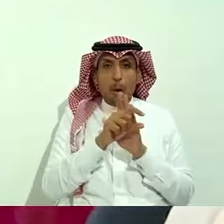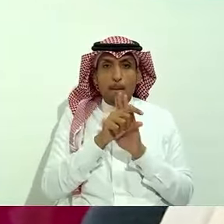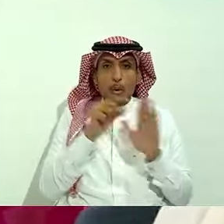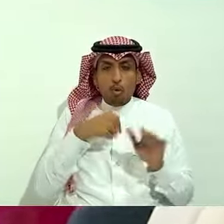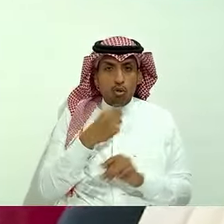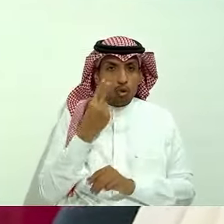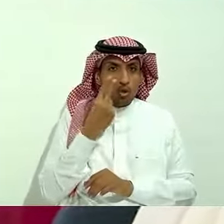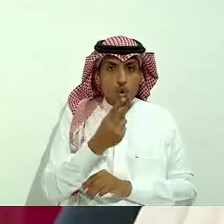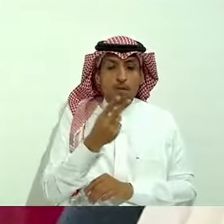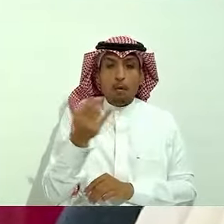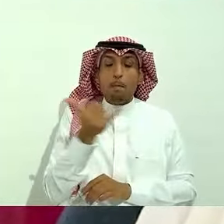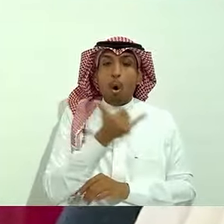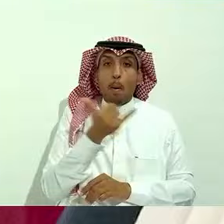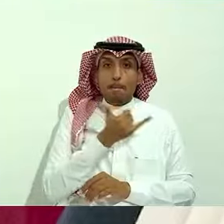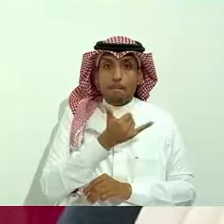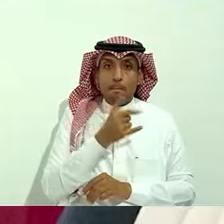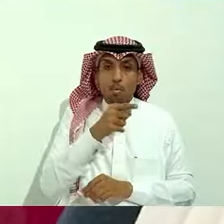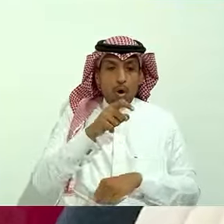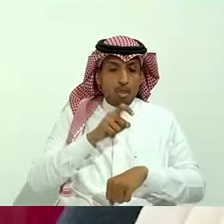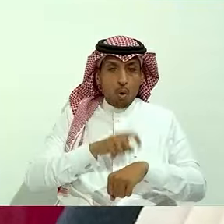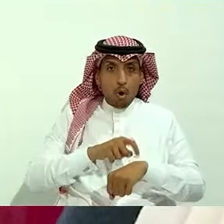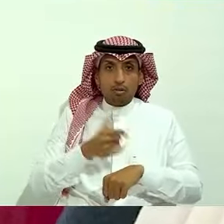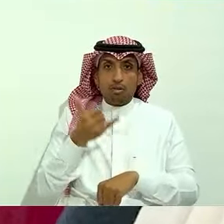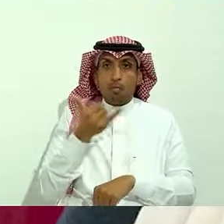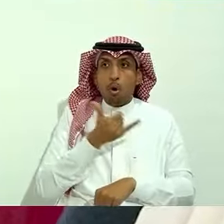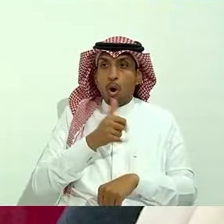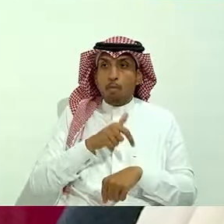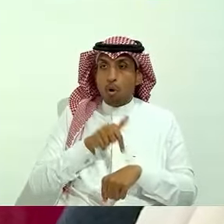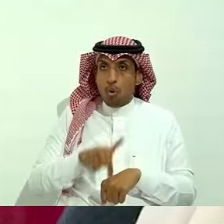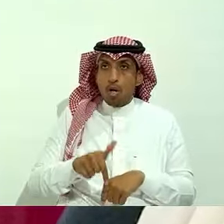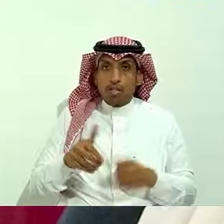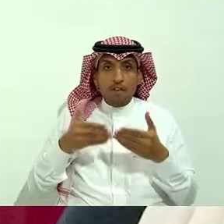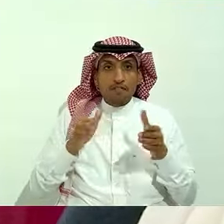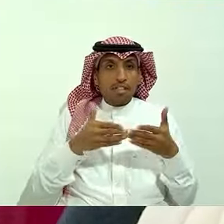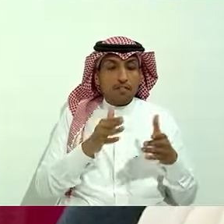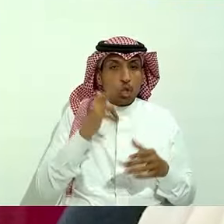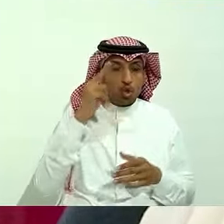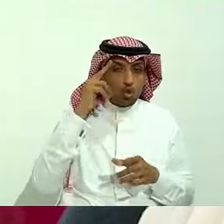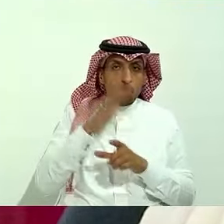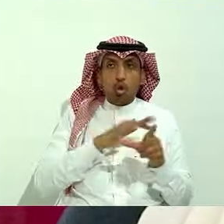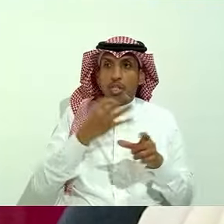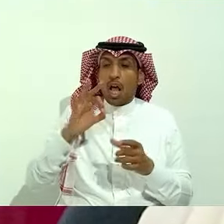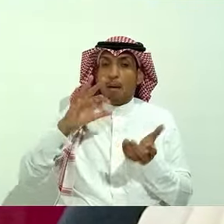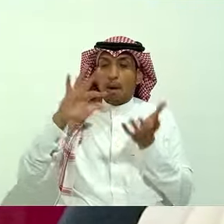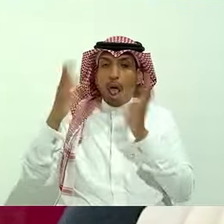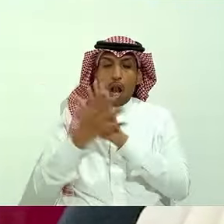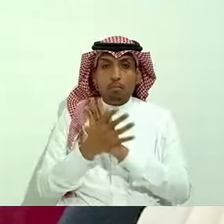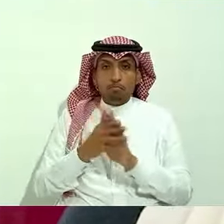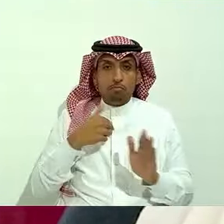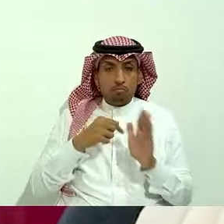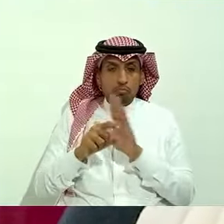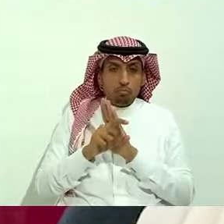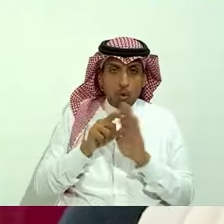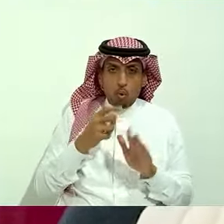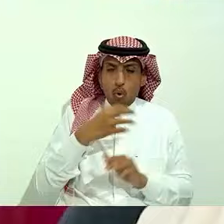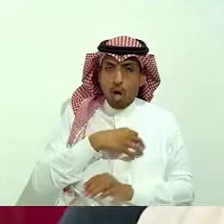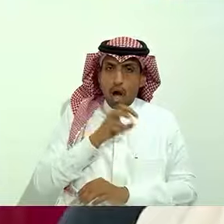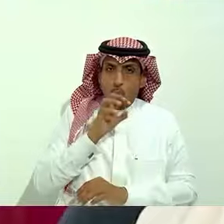جداً جداً مهم، وجاي بوقت حساس، الوقت اللي قاعدة تنفتح فيه المملكة على العالم، مهم جداً نتكلم عن هويتنا